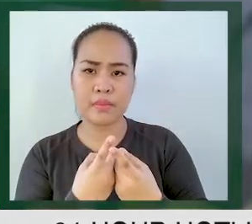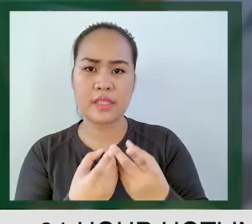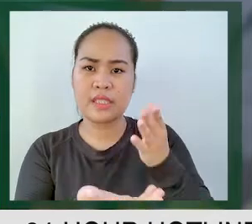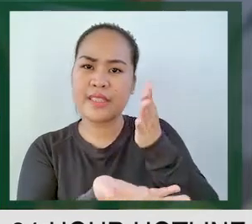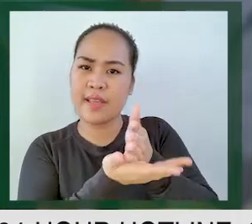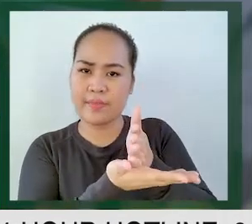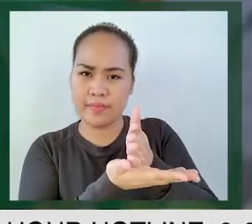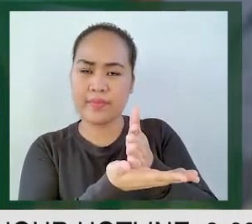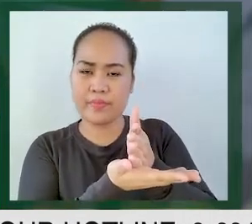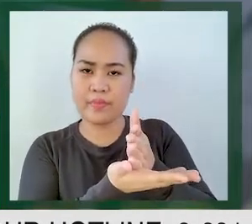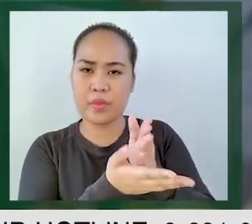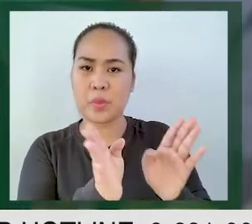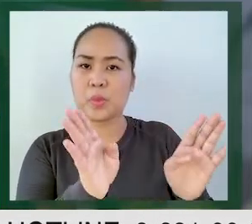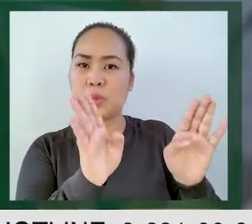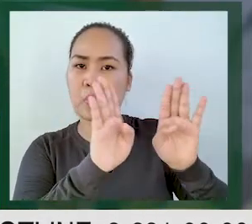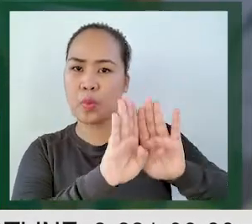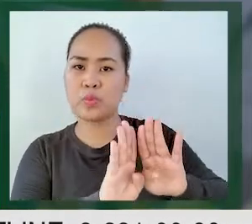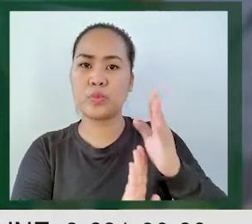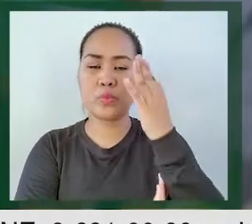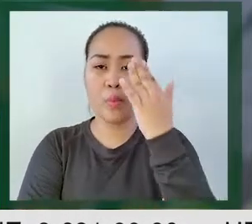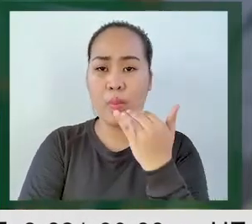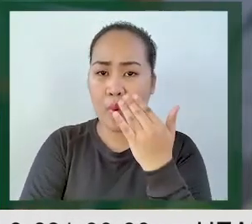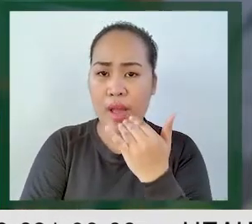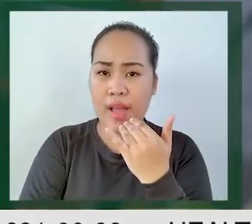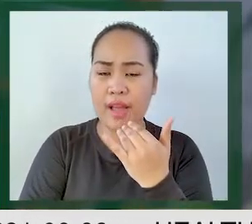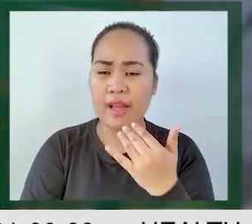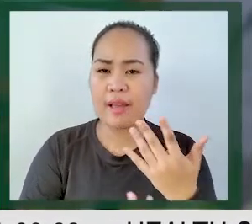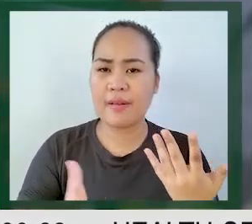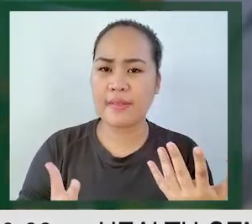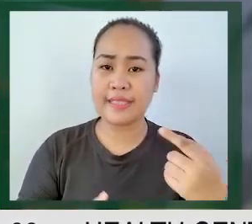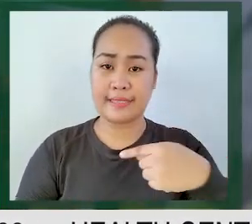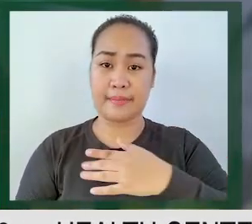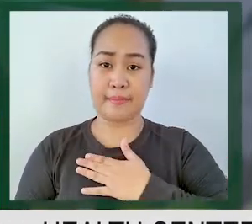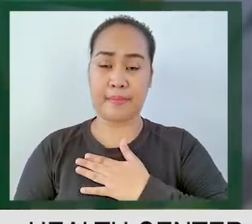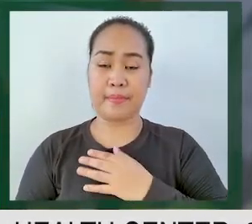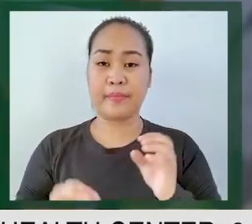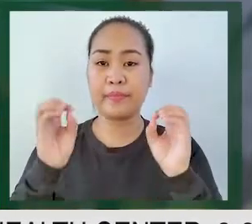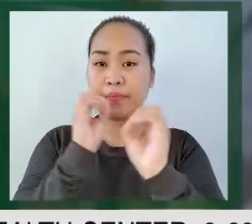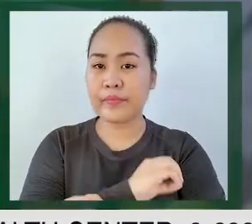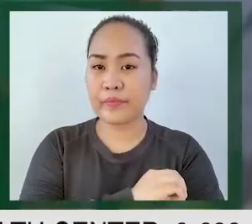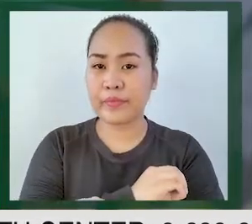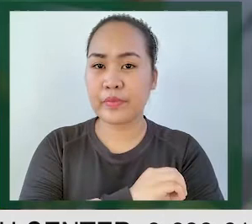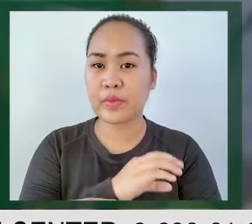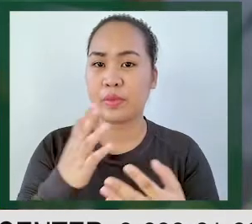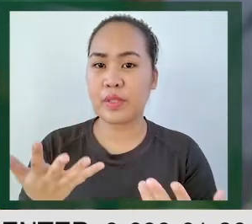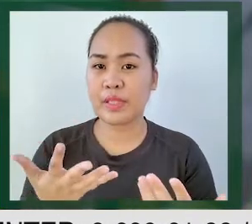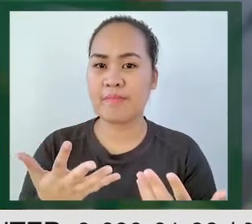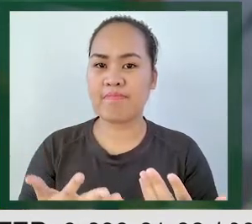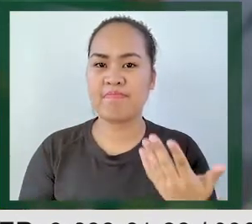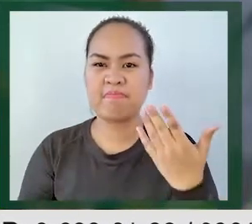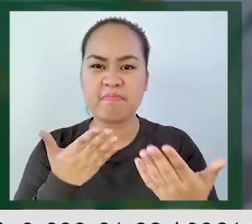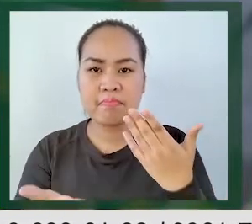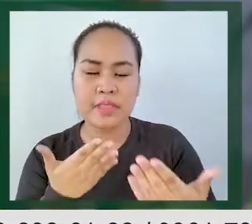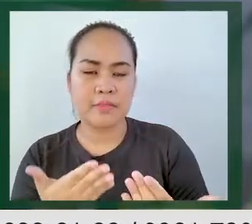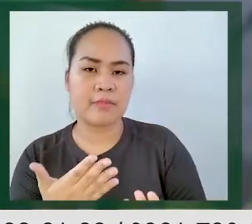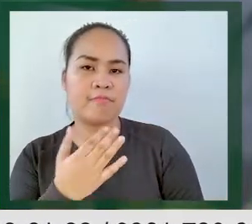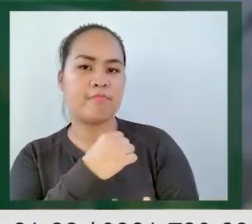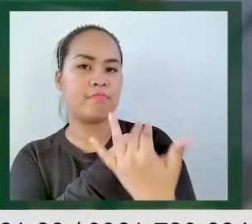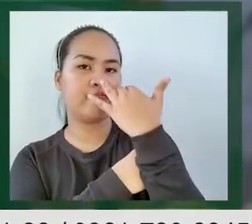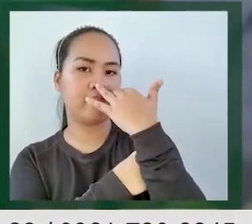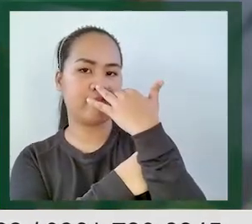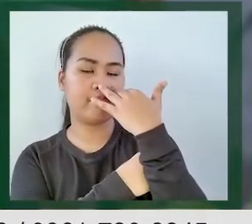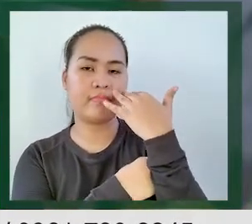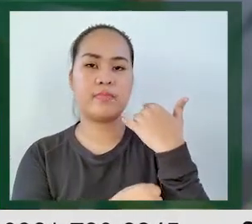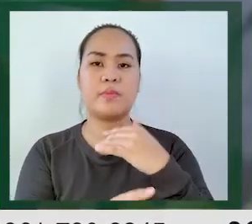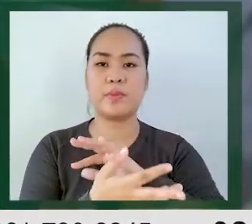aming opisina because also of possible exposure to a COVID positive patient. So